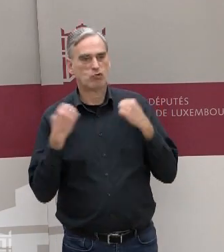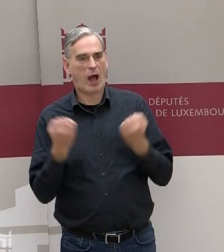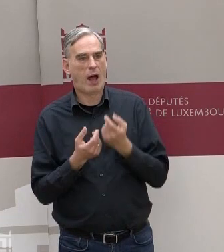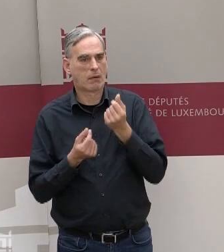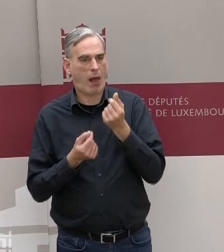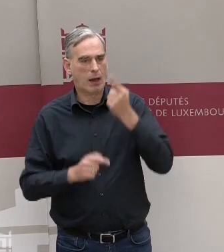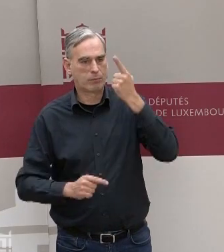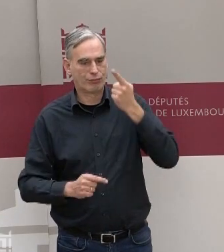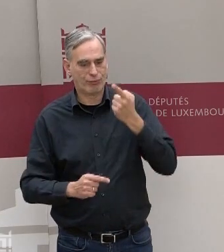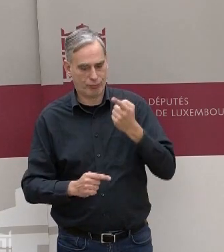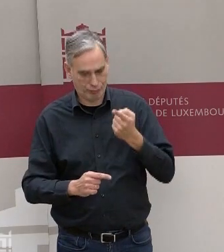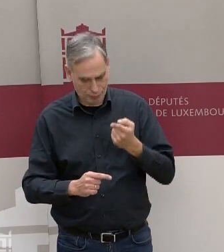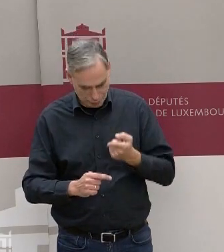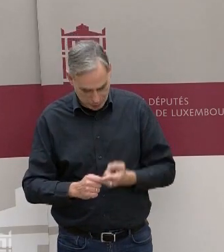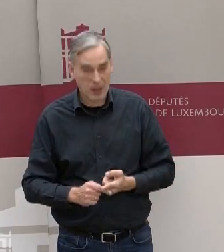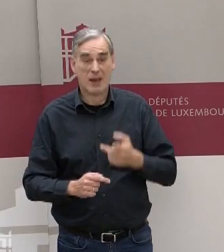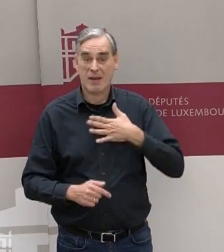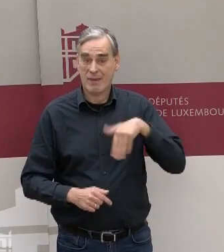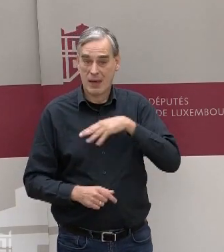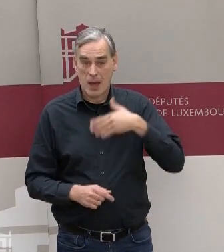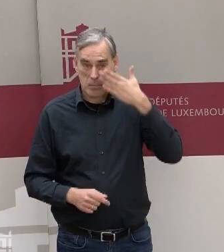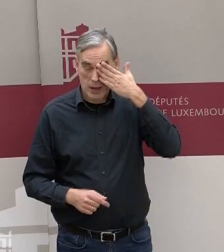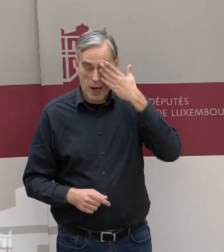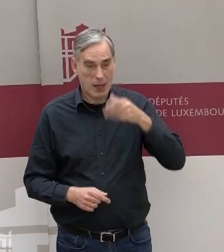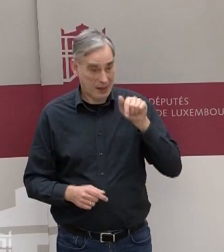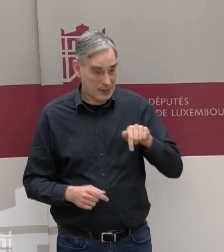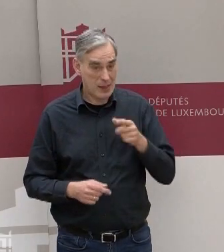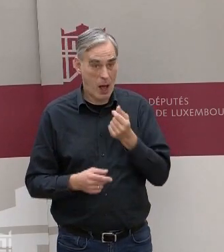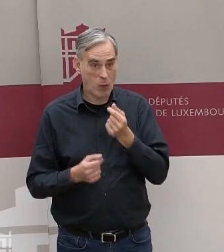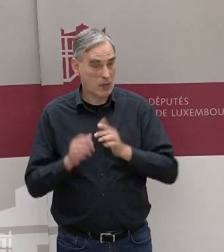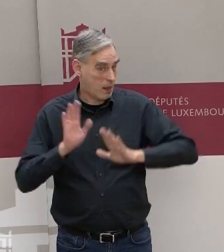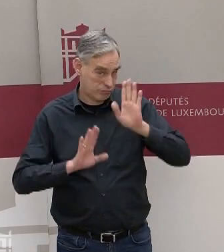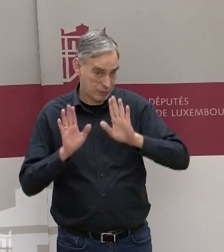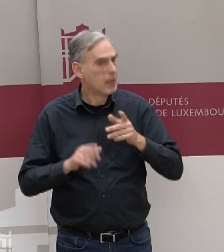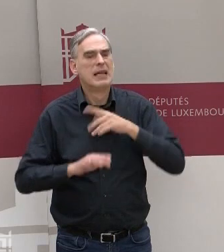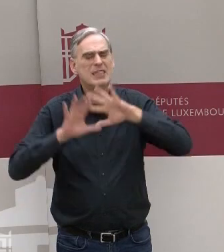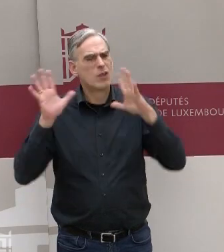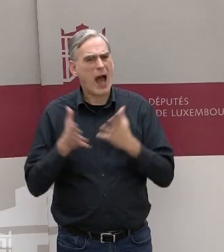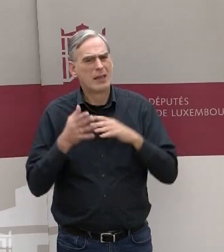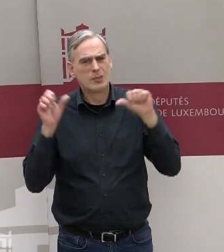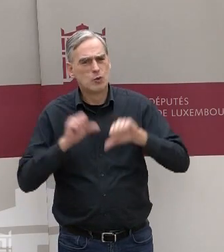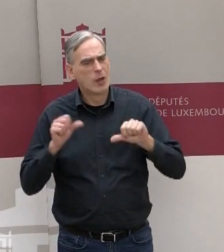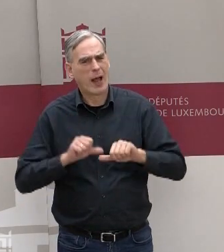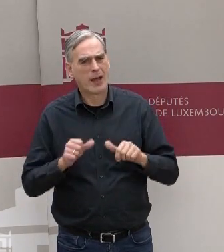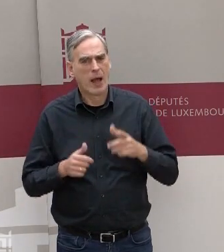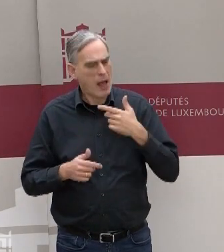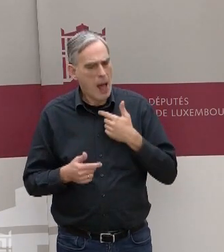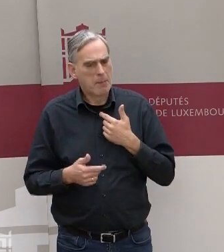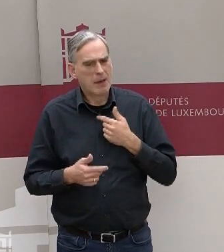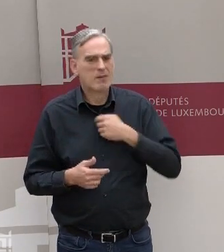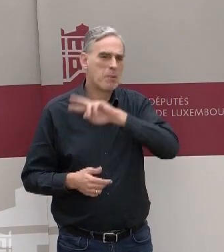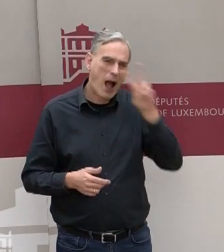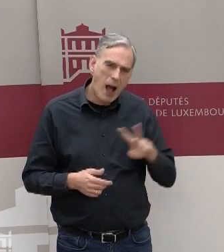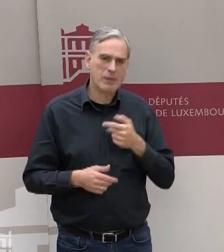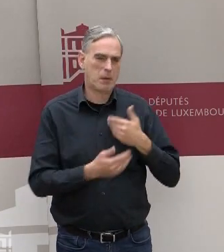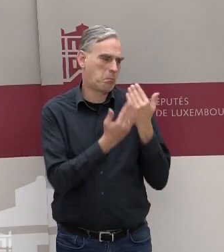Budget nicht mitstimmen, nicht weil alles schlecht ist, was dran steht, sondern weil wir andere Prioritäten hätten Welt gesehen. Wir hoffen,